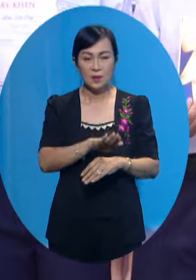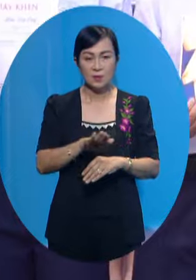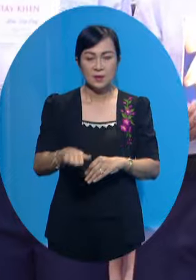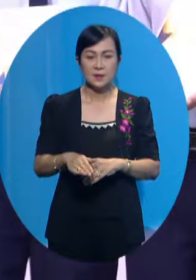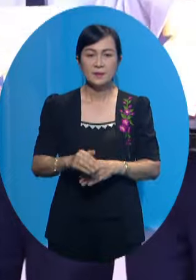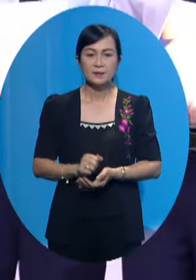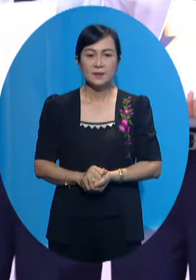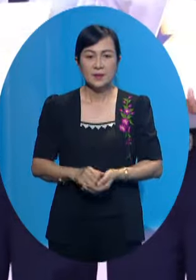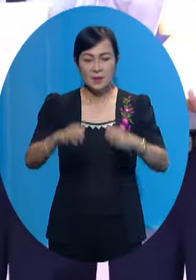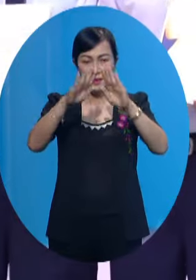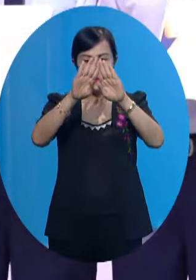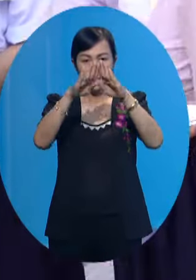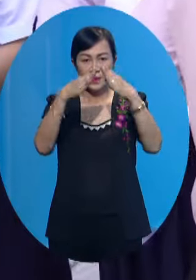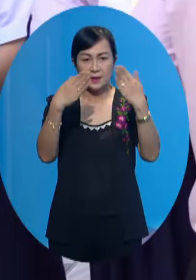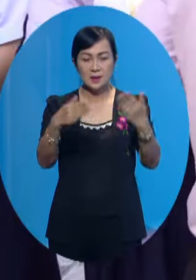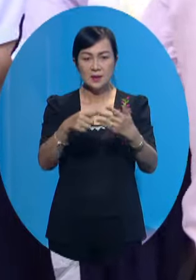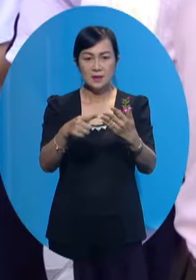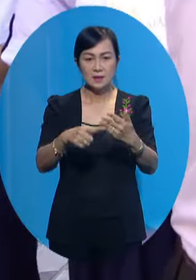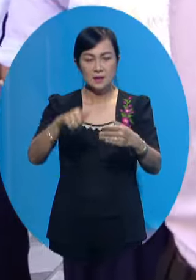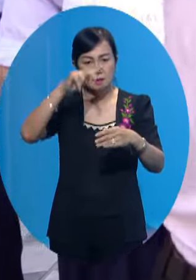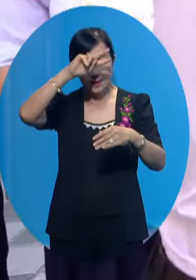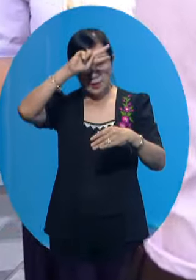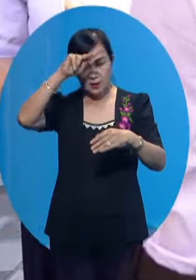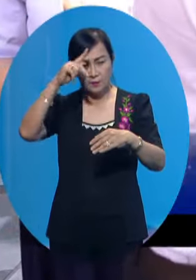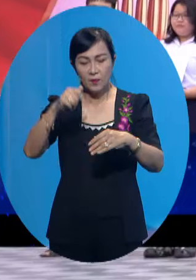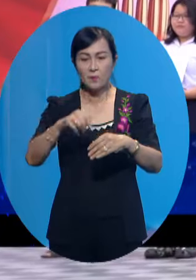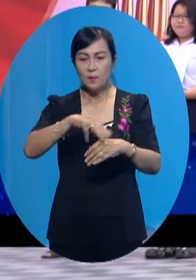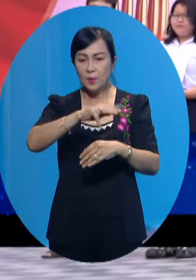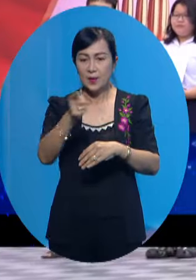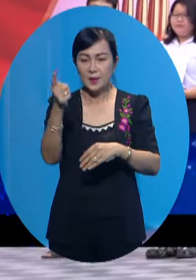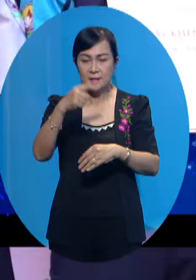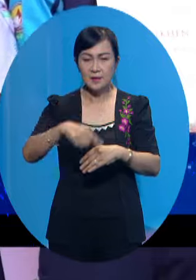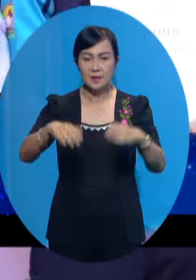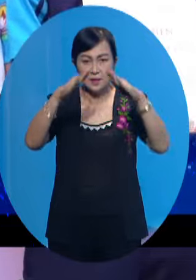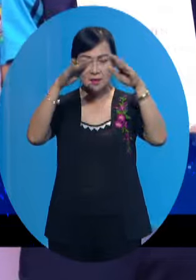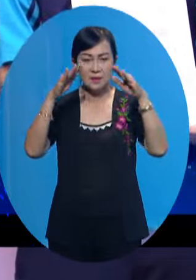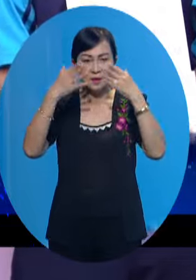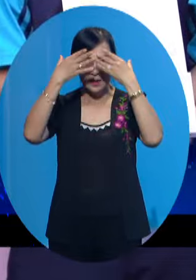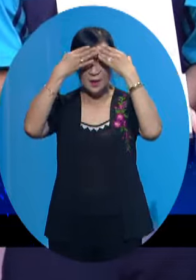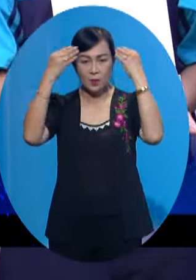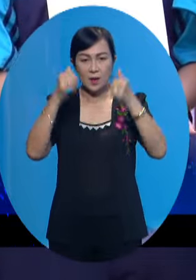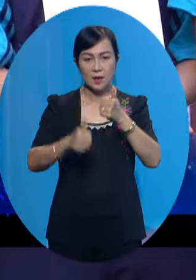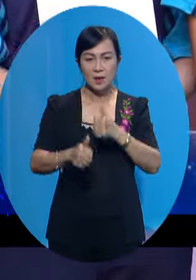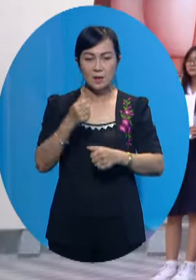Bên cạnh đó, nhà trường triển khai bộ tiêu chí trường học hạnh phúc, để mỗi ngày các em đến trường đều phấn khởi và lạc quan yêu đời,